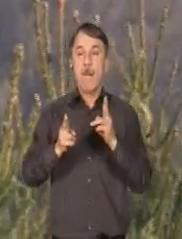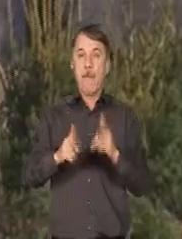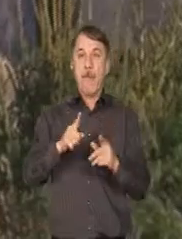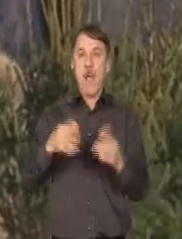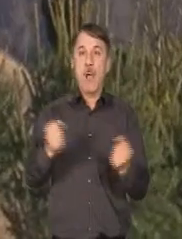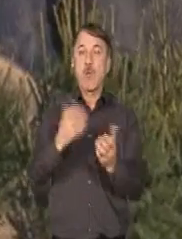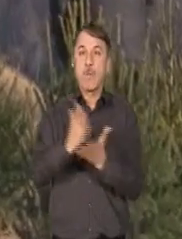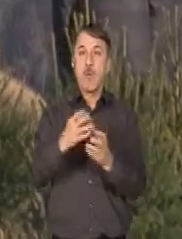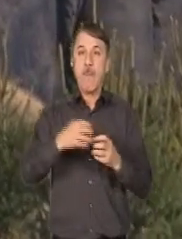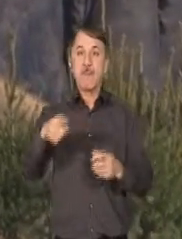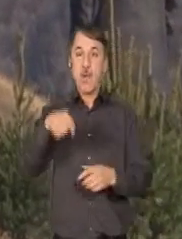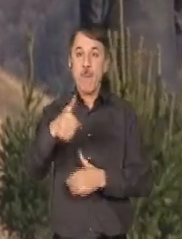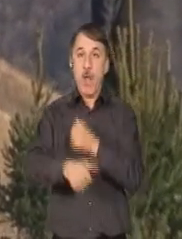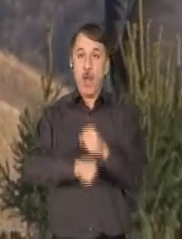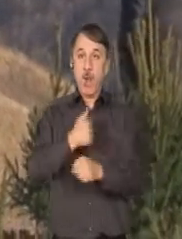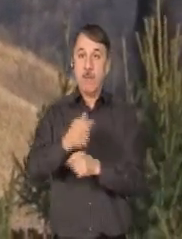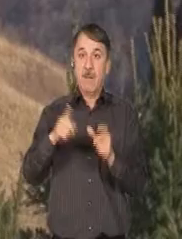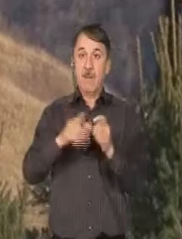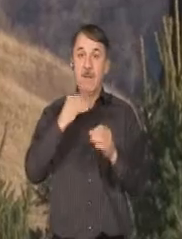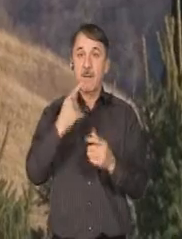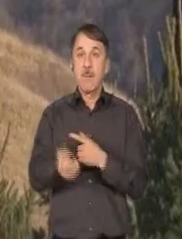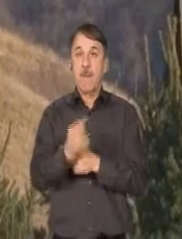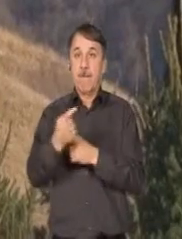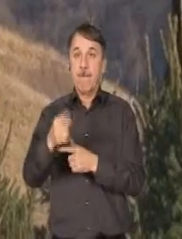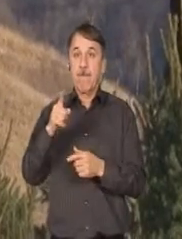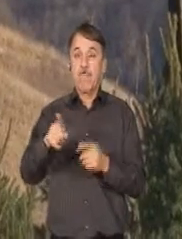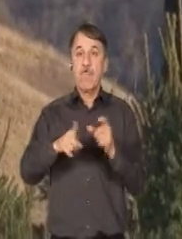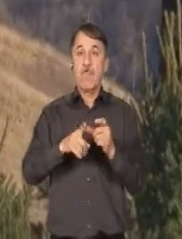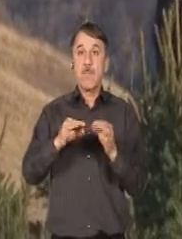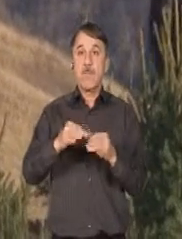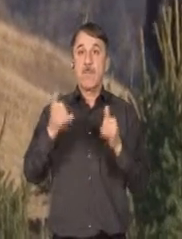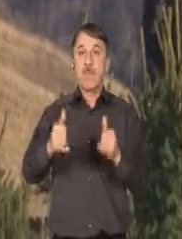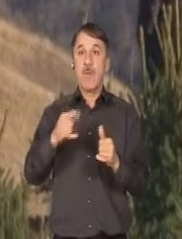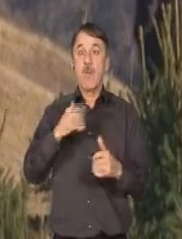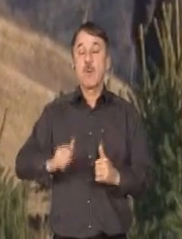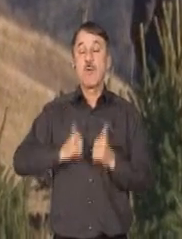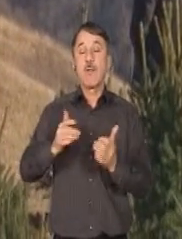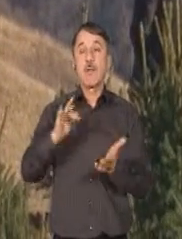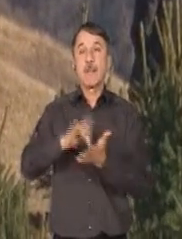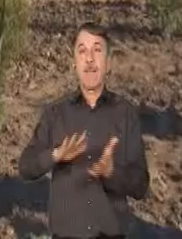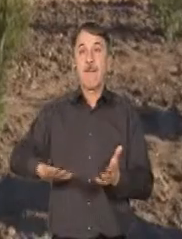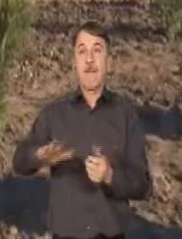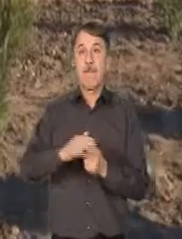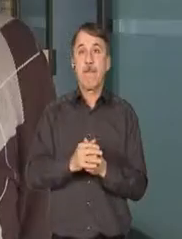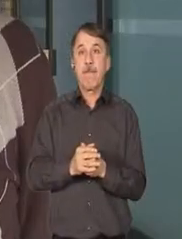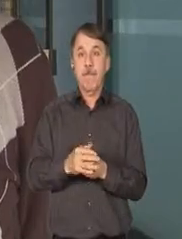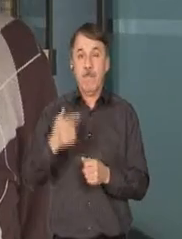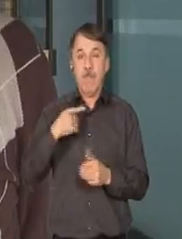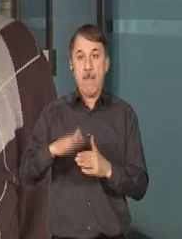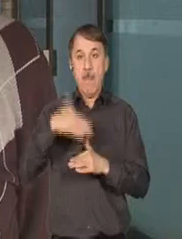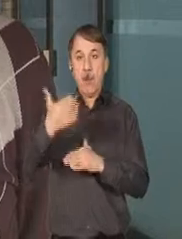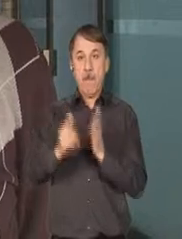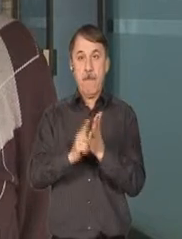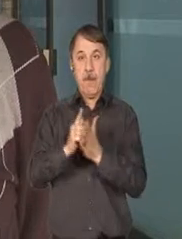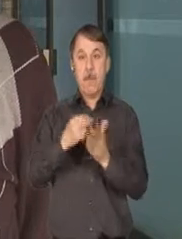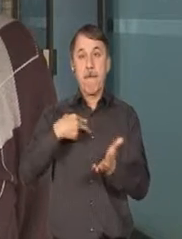Ta akcija biće nastavljena i u ovoj godini kako bi doprinela lepšem izgledu grada i zdravijoj životnoj sredini. U nekom